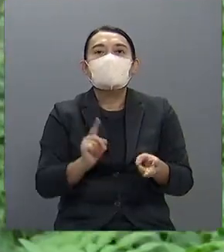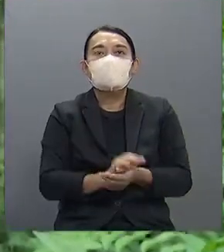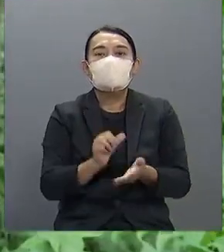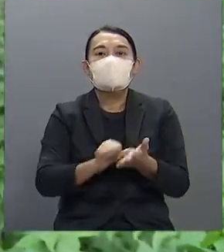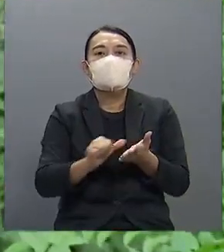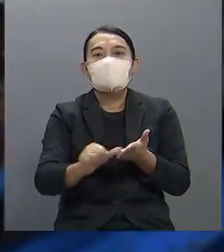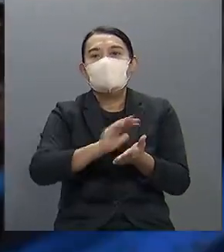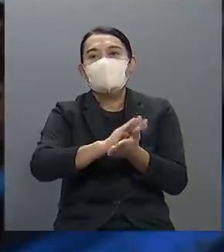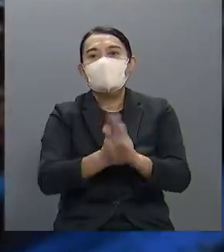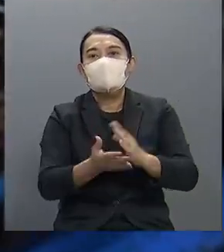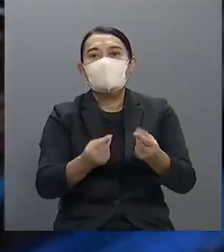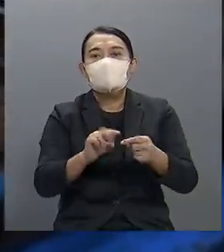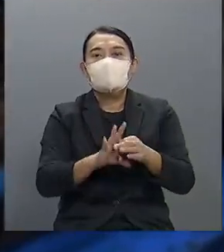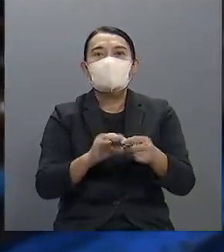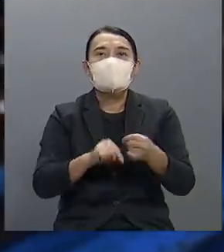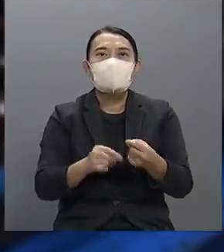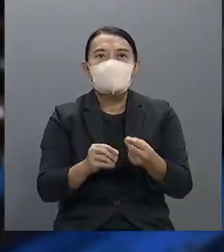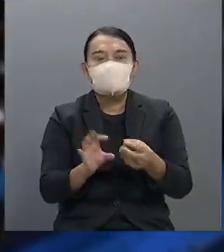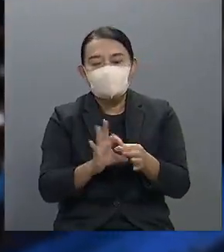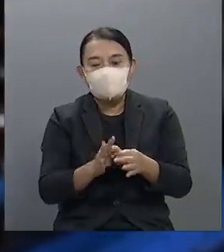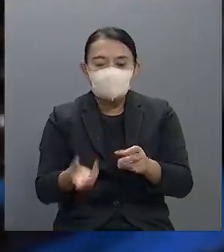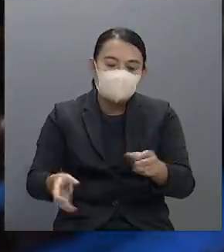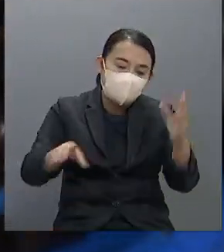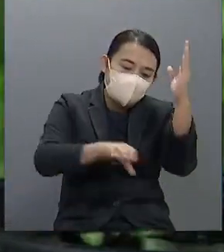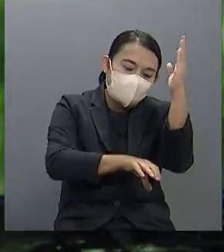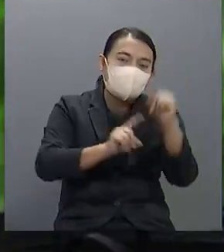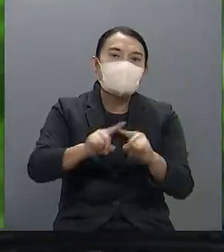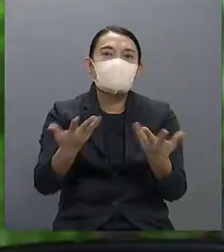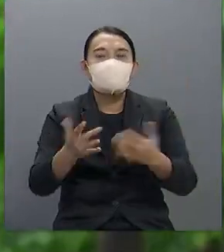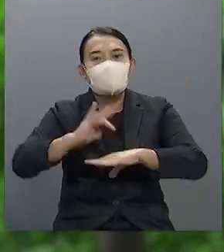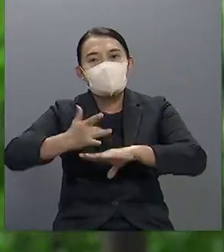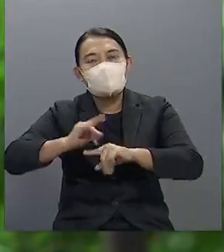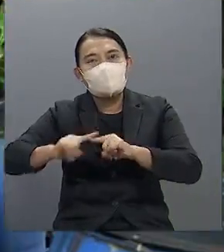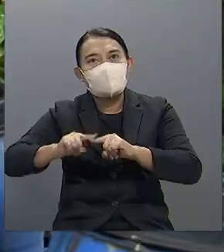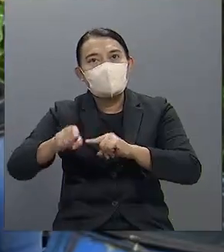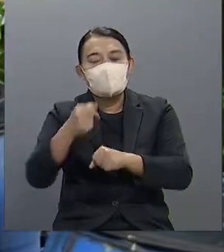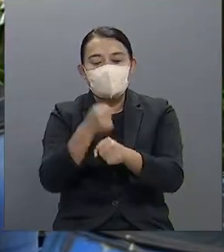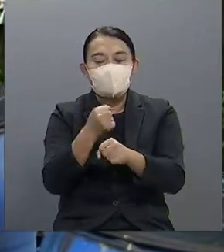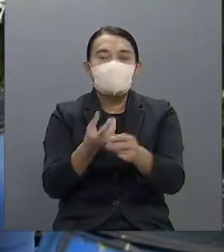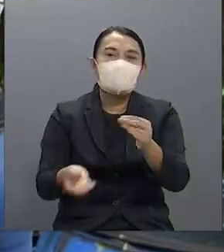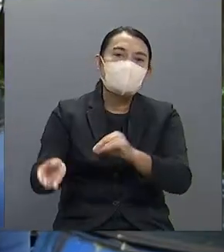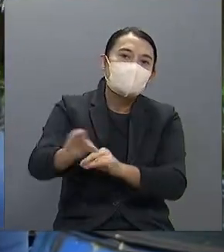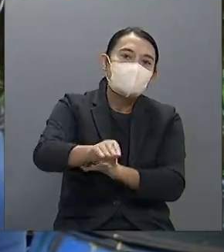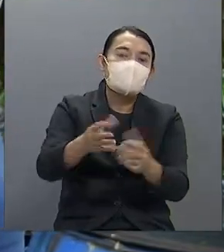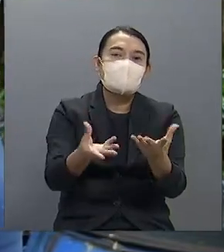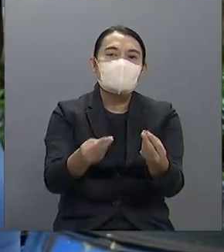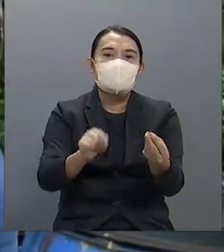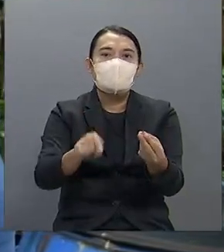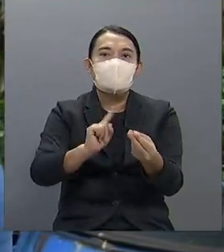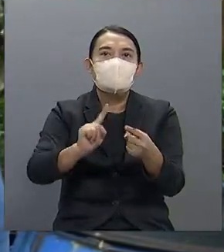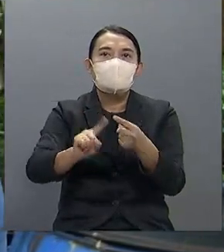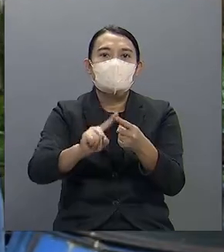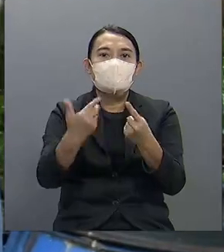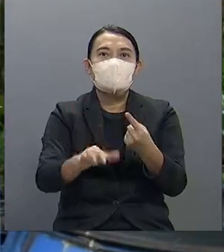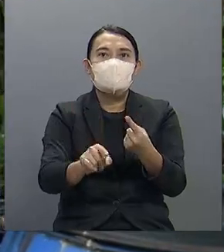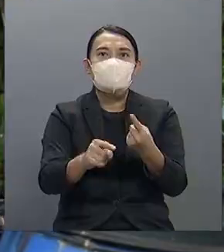ต่ปุ๋ยพืชสดนะครับการเติมปุ๋ยหมักปุ๋ยอินทรีย์ปุ๋ยชีวภาพเข้าไปในพื้นที่ดินนะครับแล้วก็ปลูกนะและสิ่งที่สองจามาก็คือเรื่องการเลือก